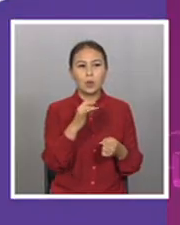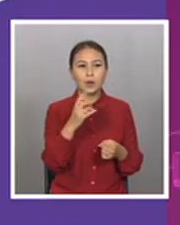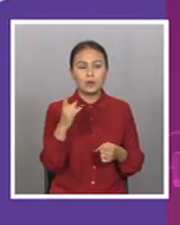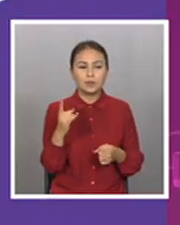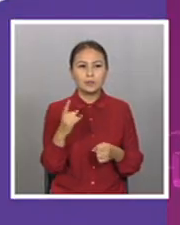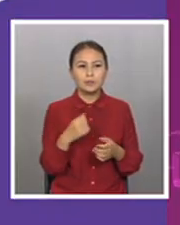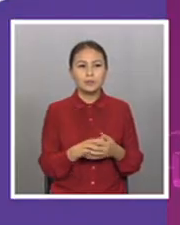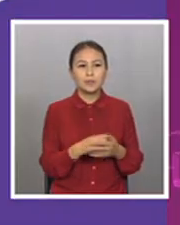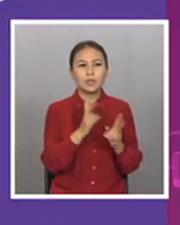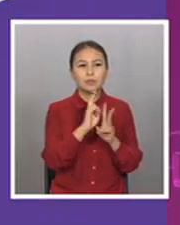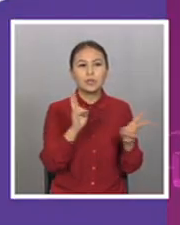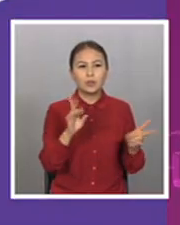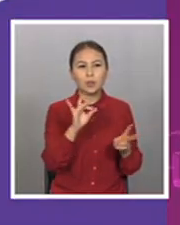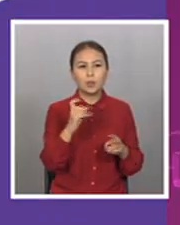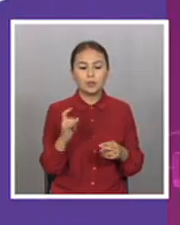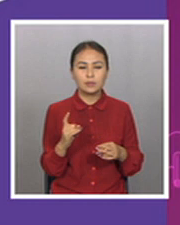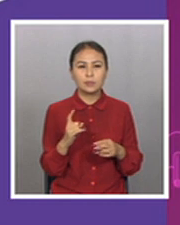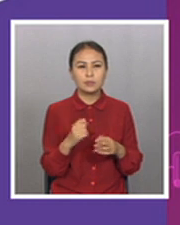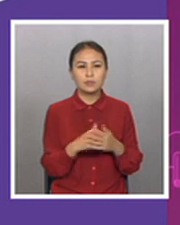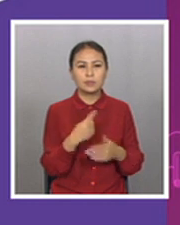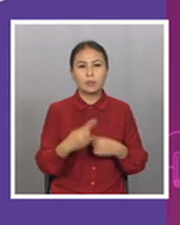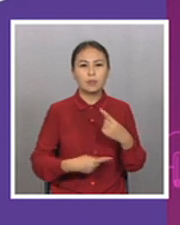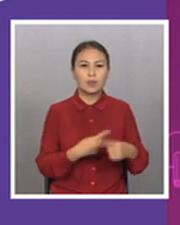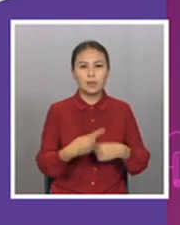сынады. Кімдердің рухы?